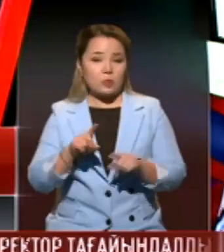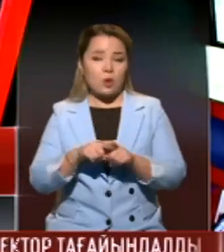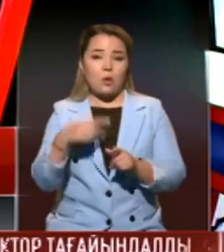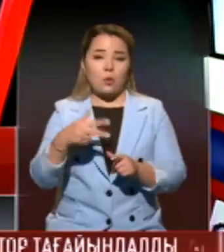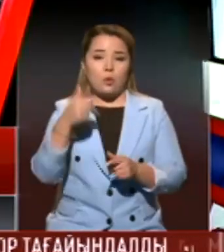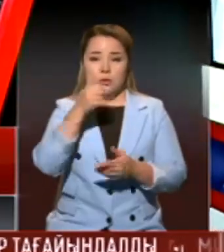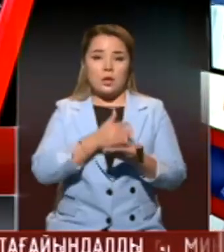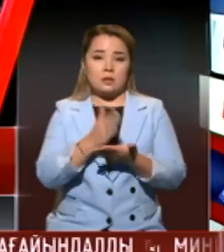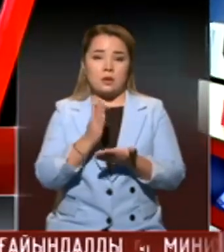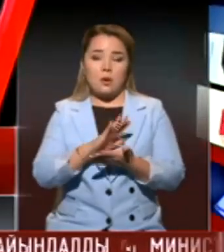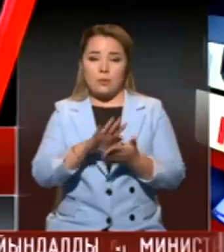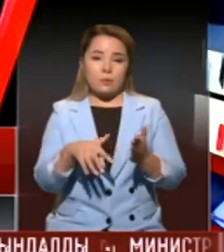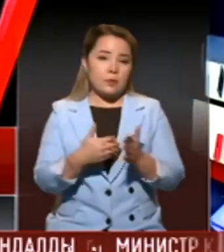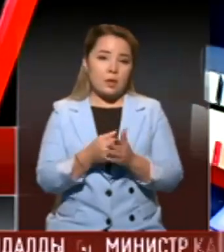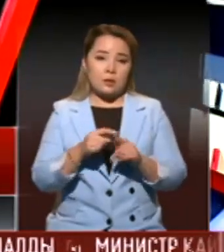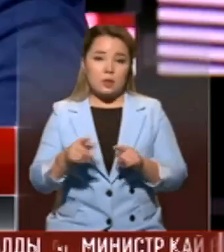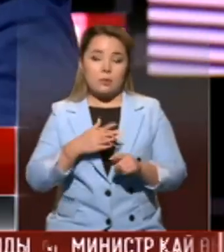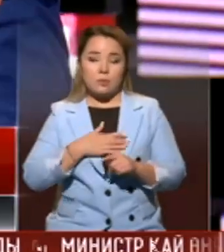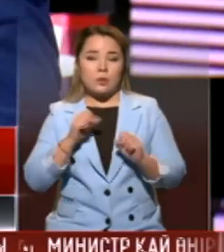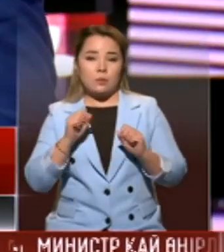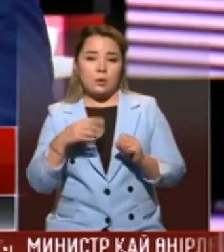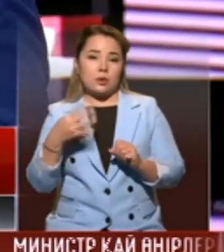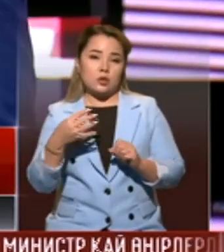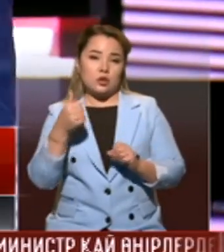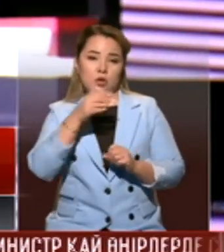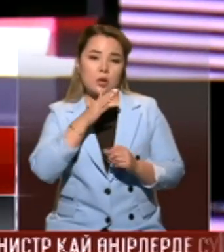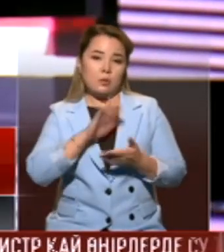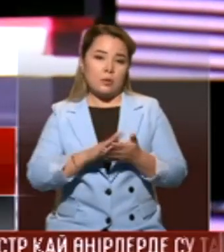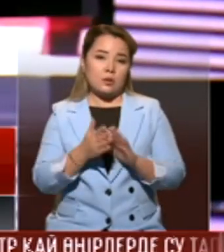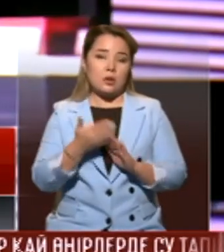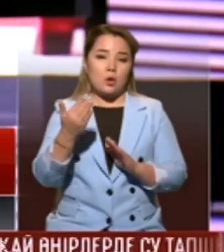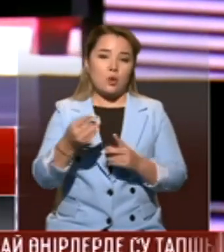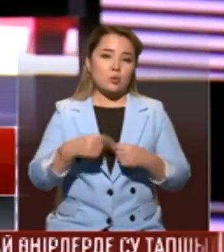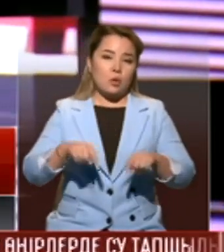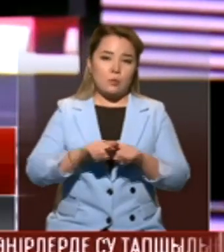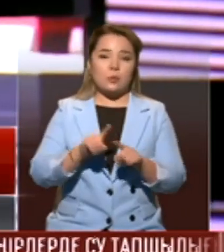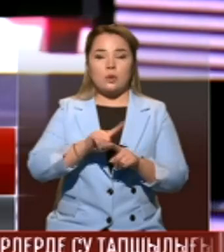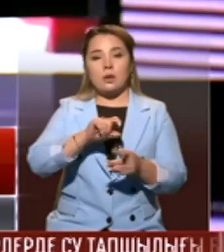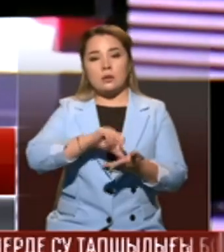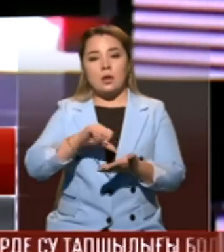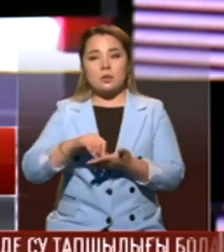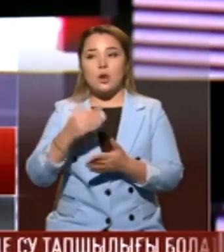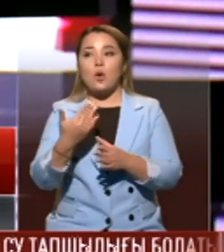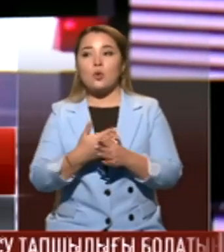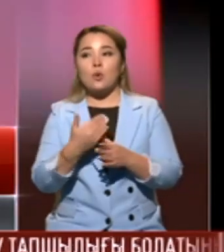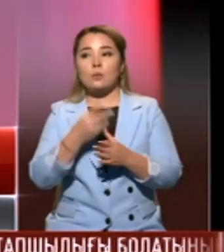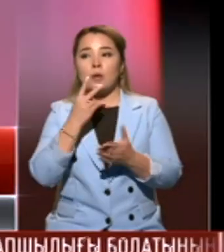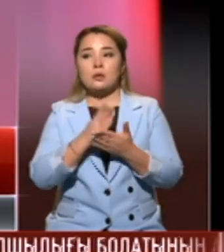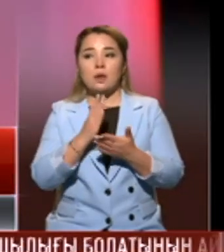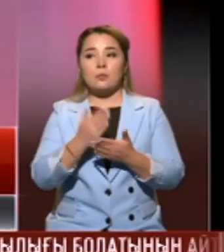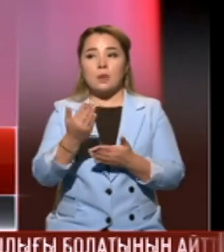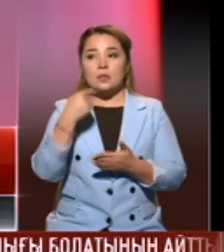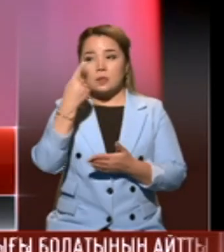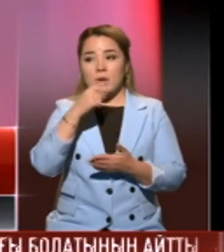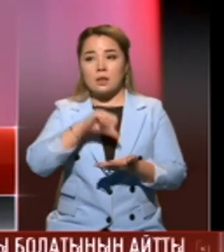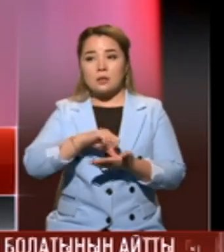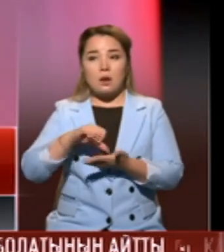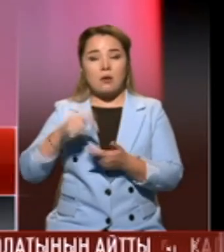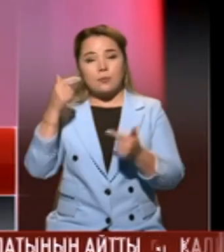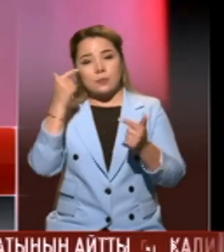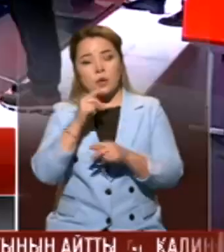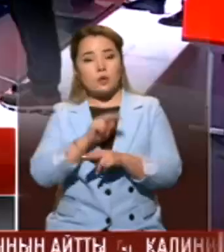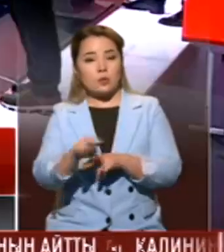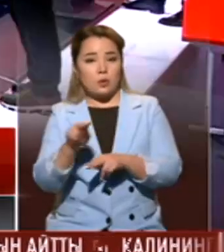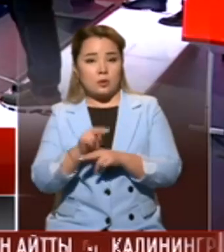30 жылдан астам уақыт, осы мен қателеспесем 40 жылдан астам уақыт сіздердің ұйымдарыңызға да қазір көмектесіп атқан тұстары бар біліммен.